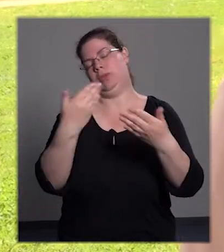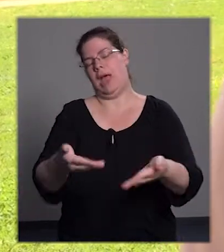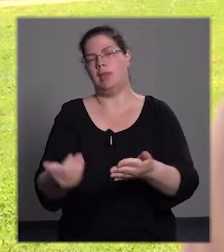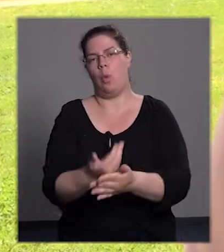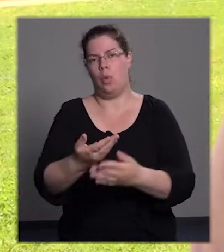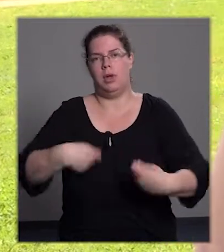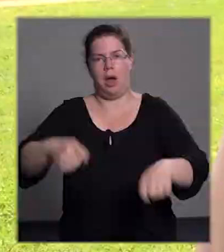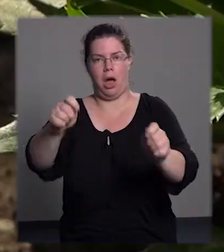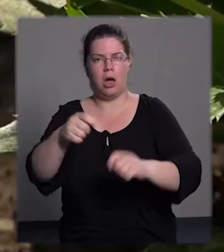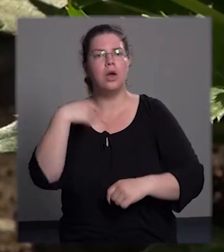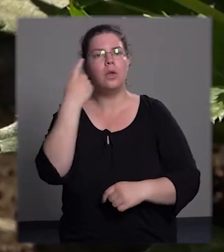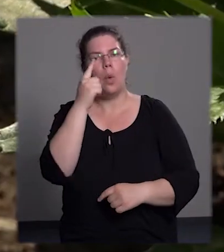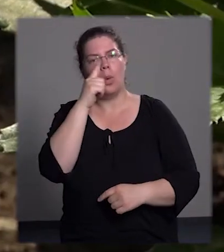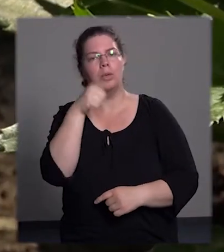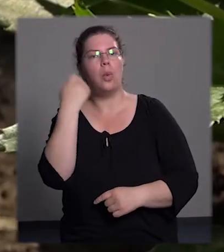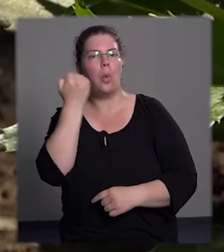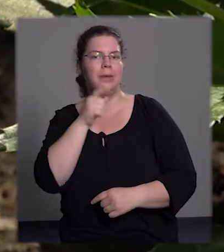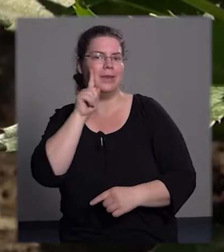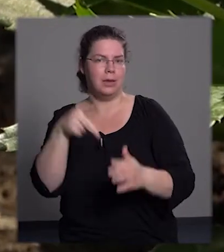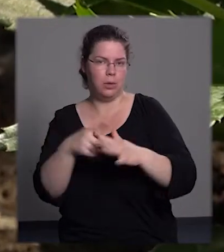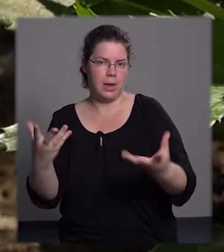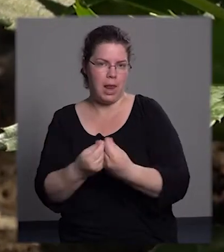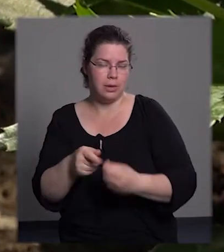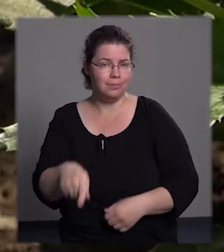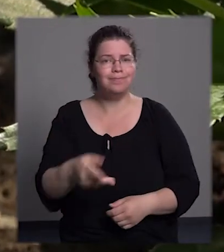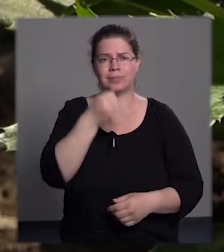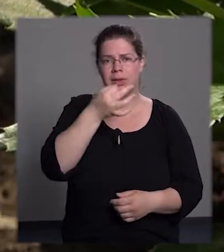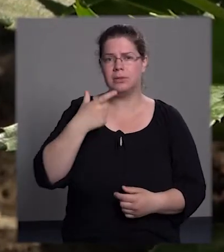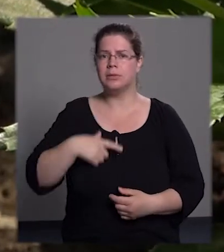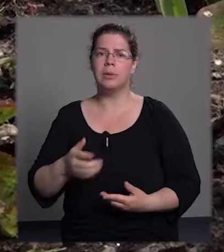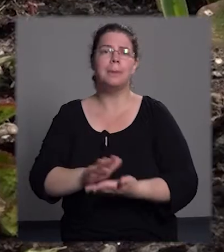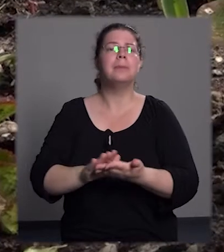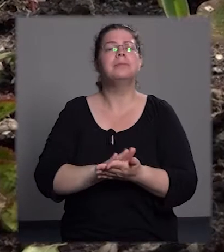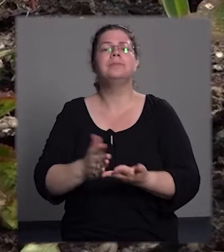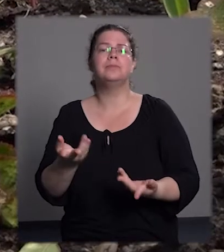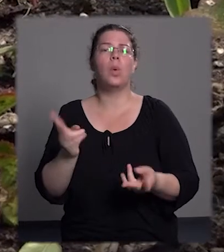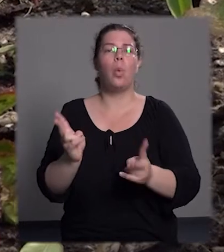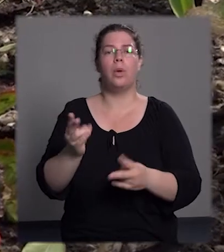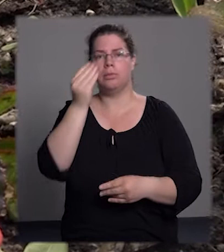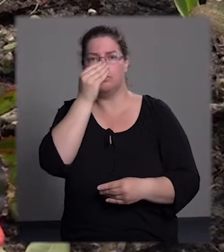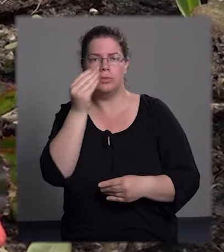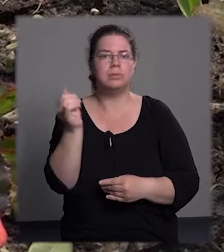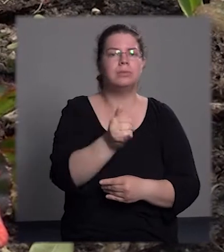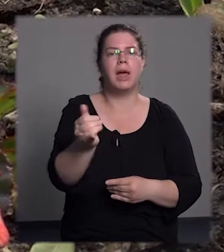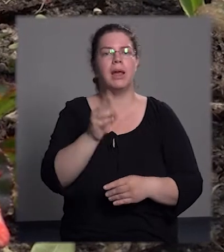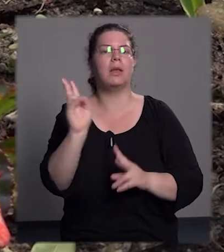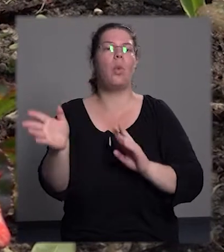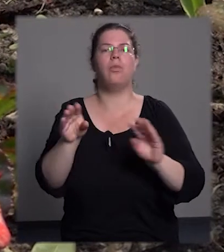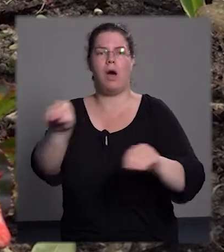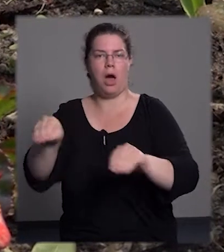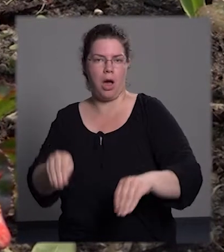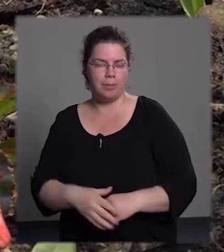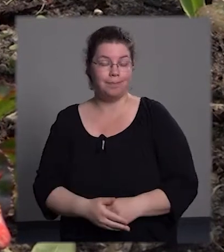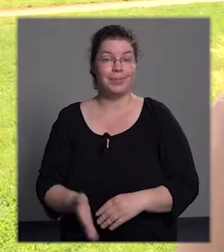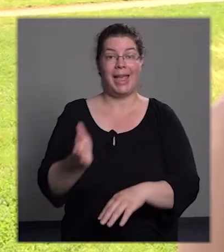az Onodi közzel együtt. Kíváncsi voltam, mi alapján dől el, hogy melyik növénynek hova kell kerülnie. Az előző évben ősszel